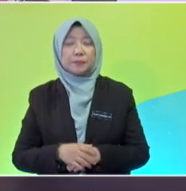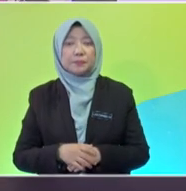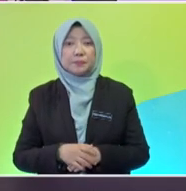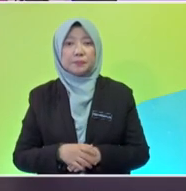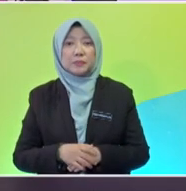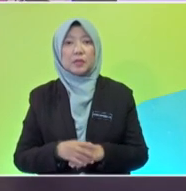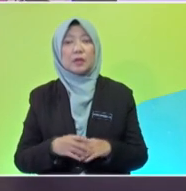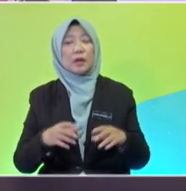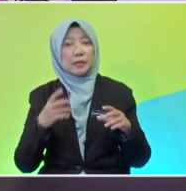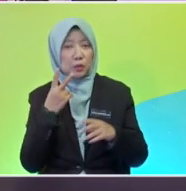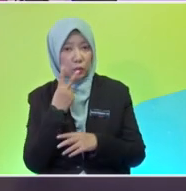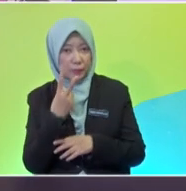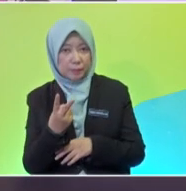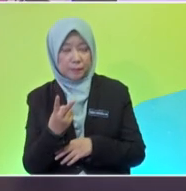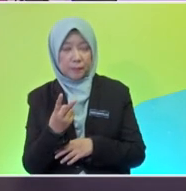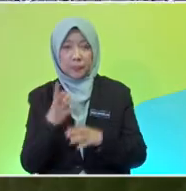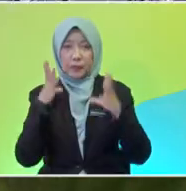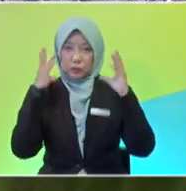ada air